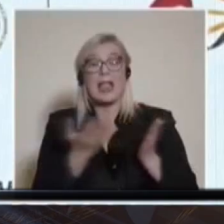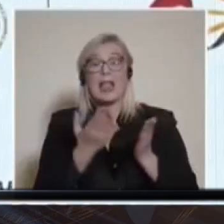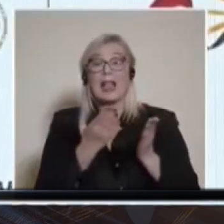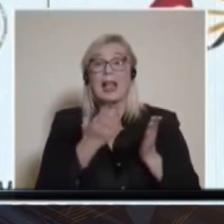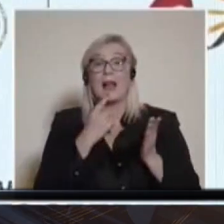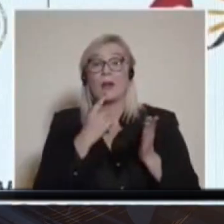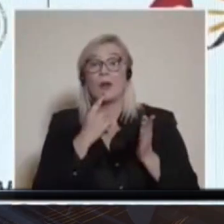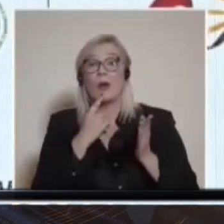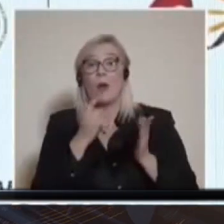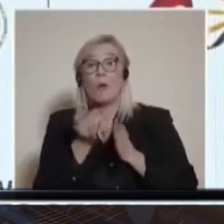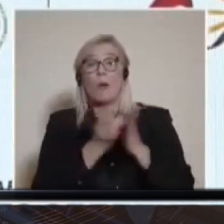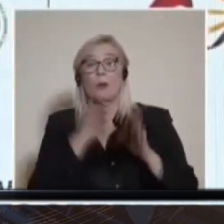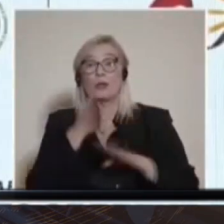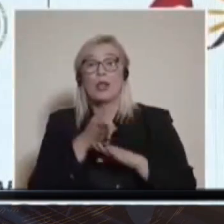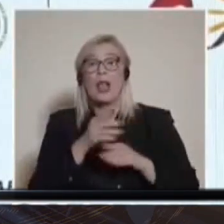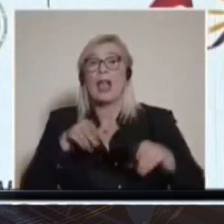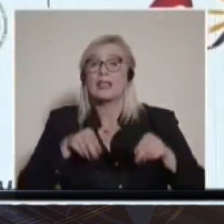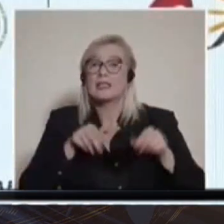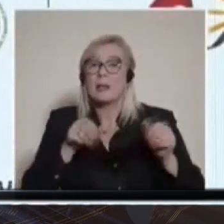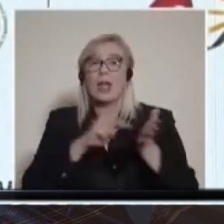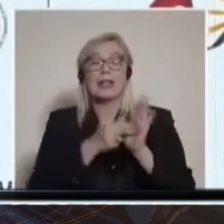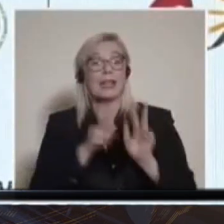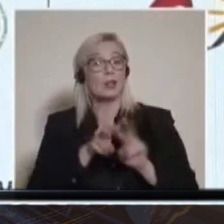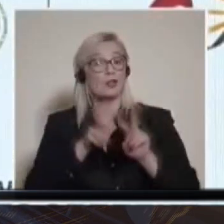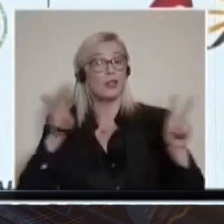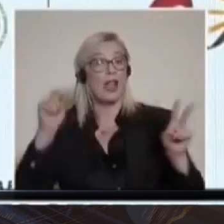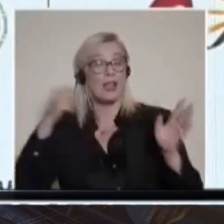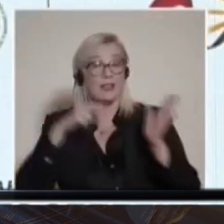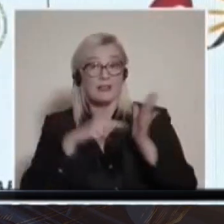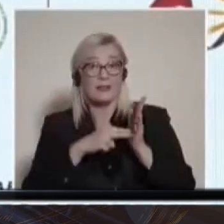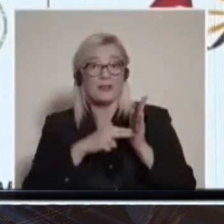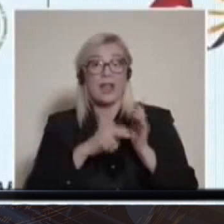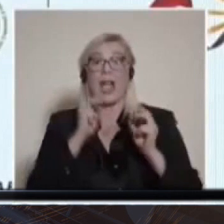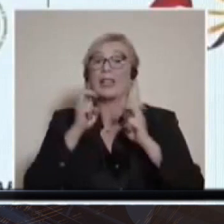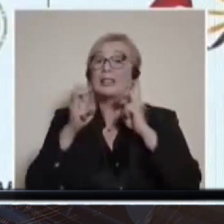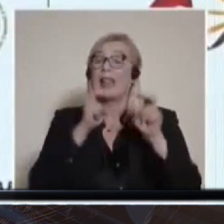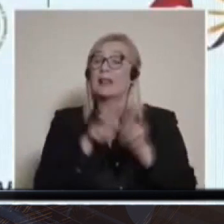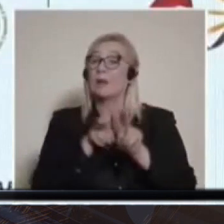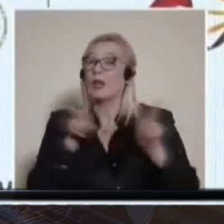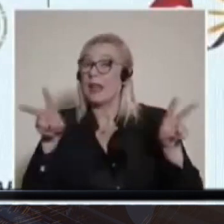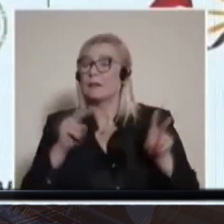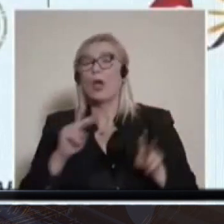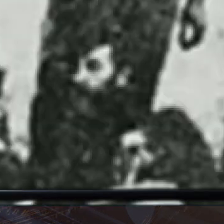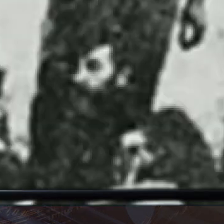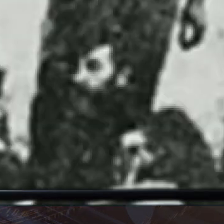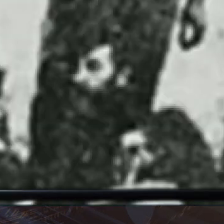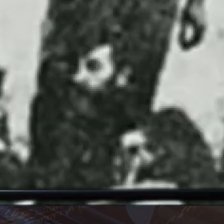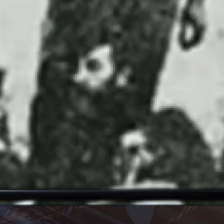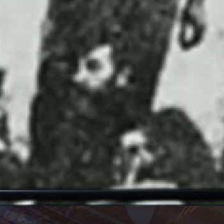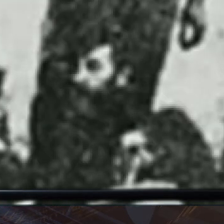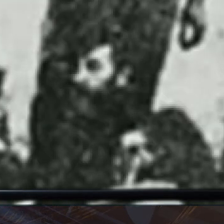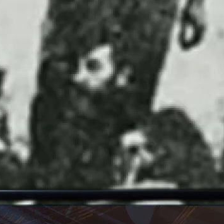стигне до нив, земјоделски технолошки развој, енергетски и транспортен развој и така натаму.